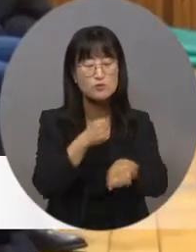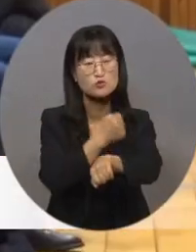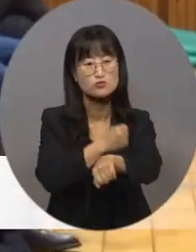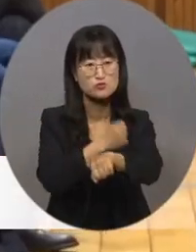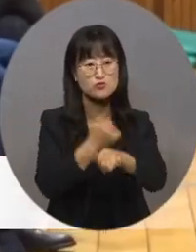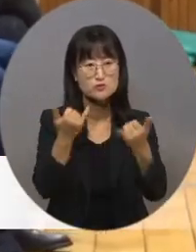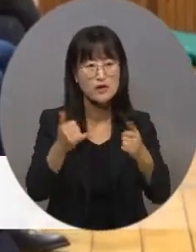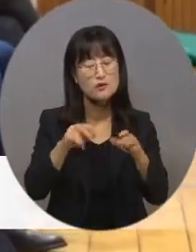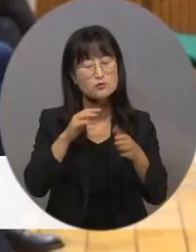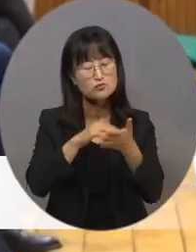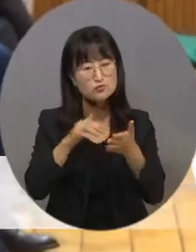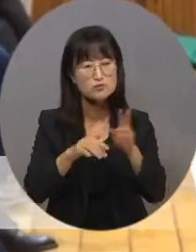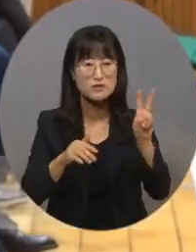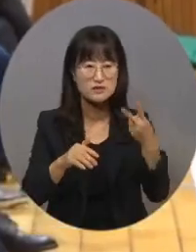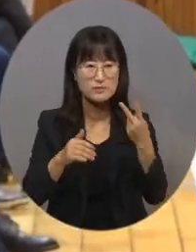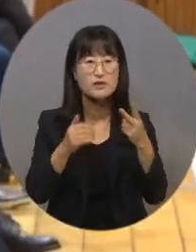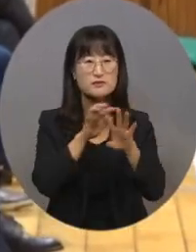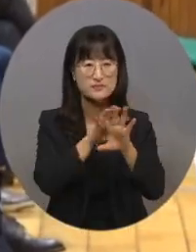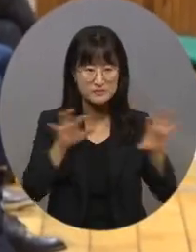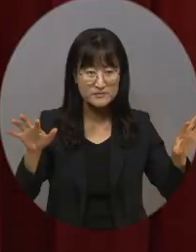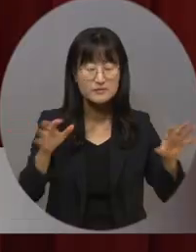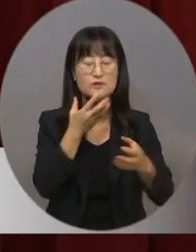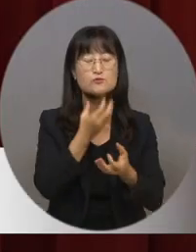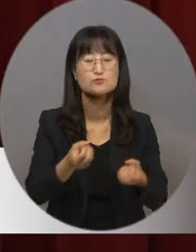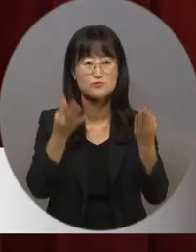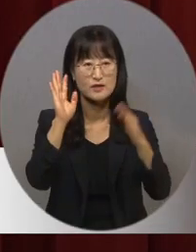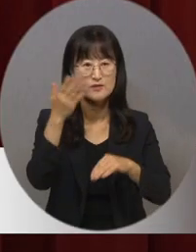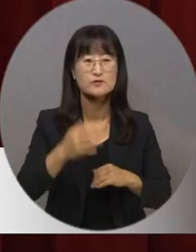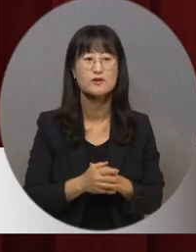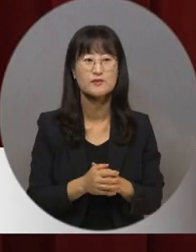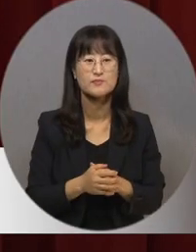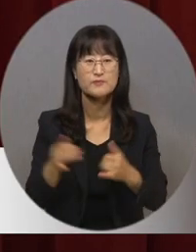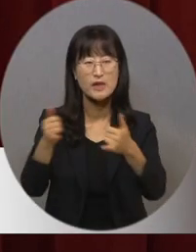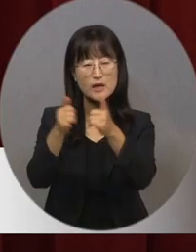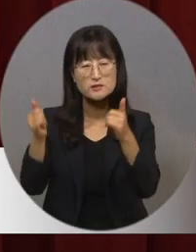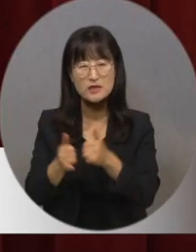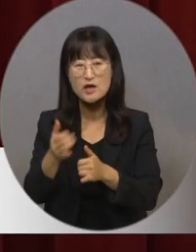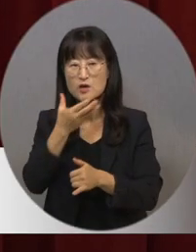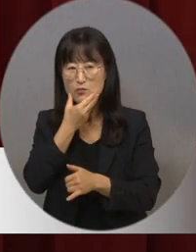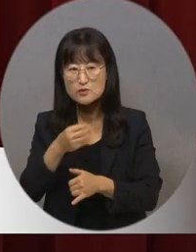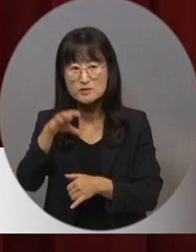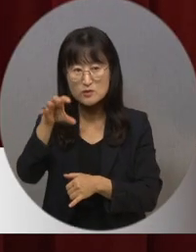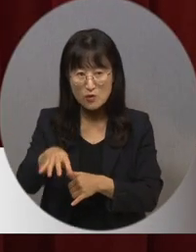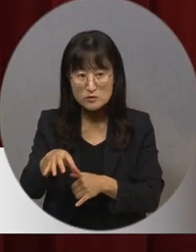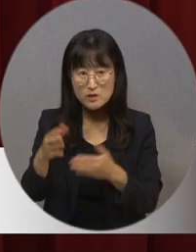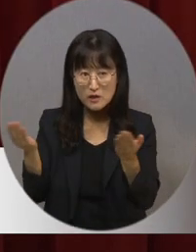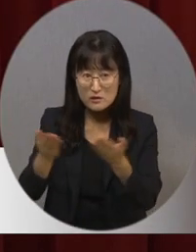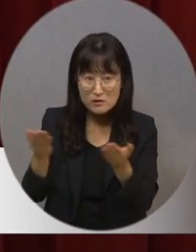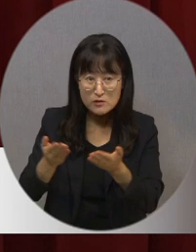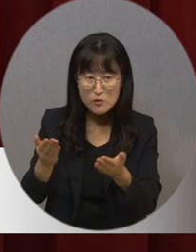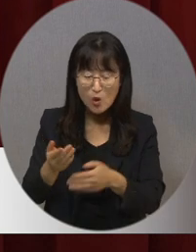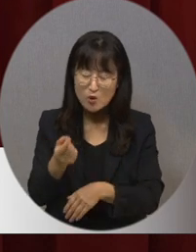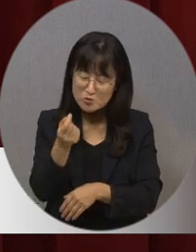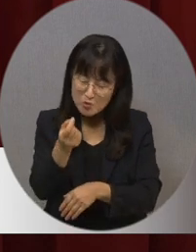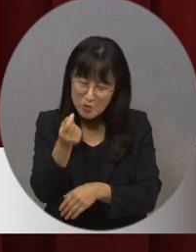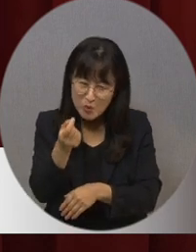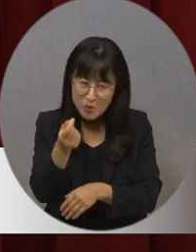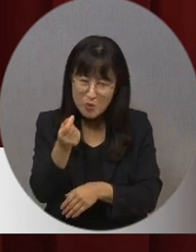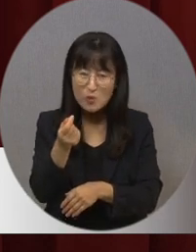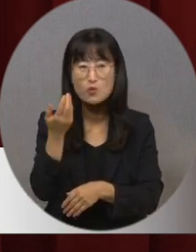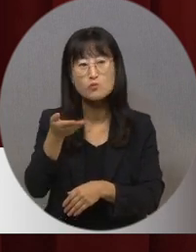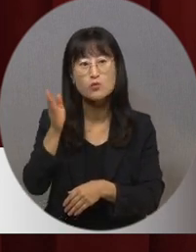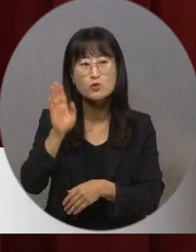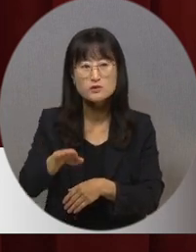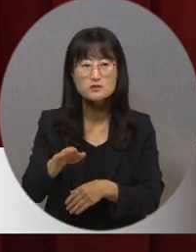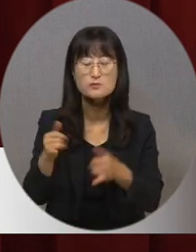200여 명의 내외빈이 참석해 축하하였습니다. 사회복지 종사 현장의 일들은 사소하고 작아 보이지만